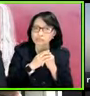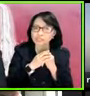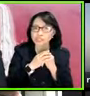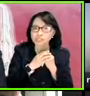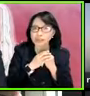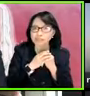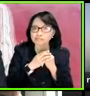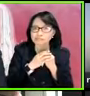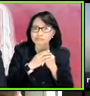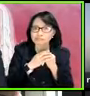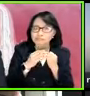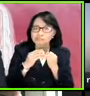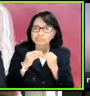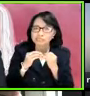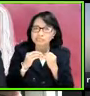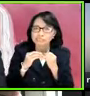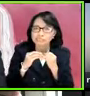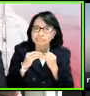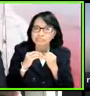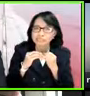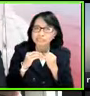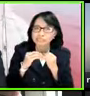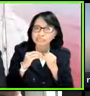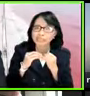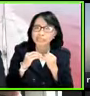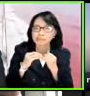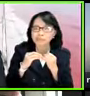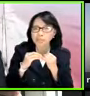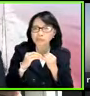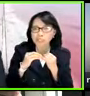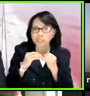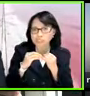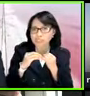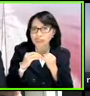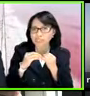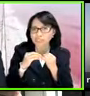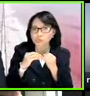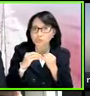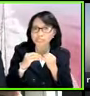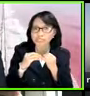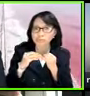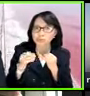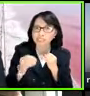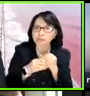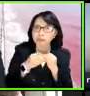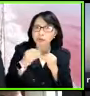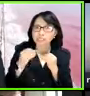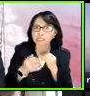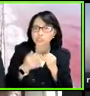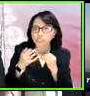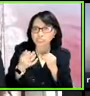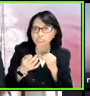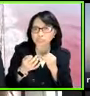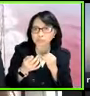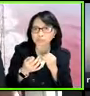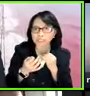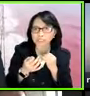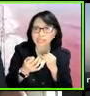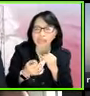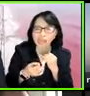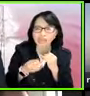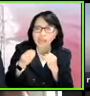sudah sudah di dalam efesus 3 ayat 2 kita membaca bahwa Yesus Kristus